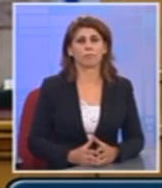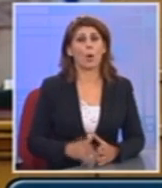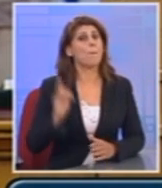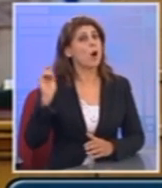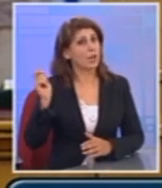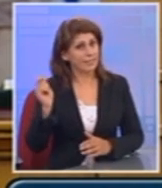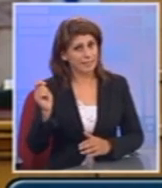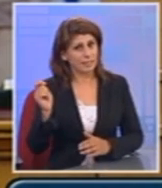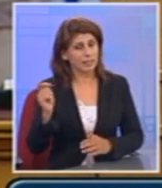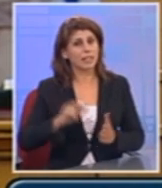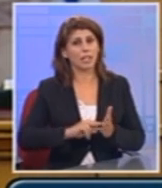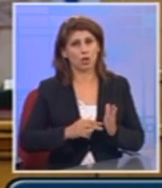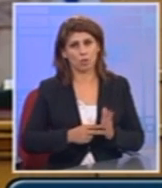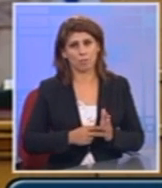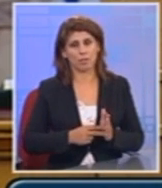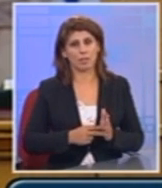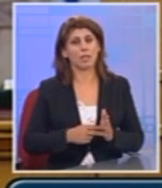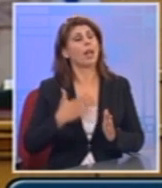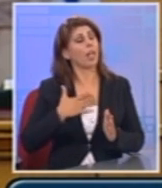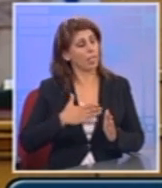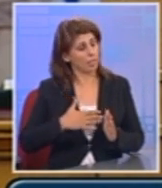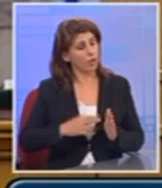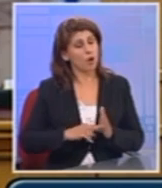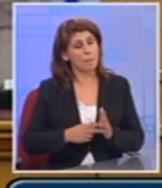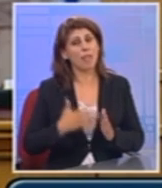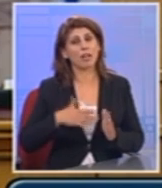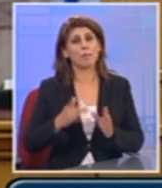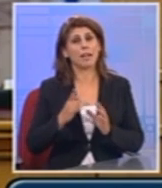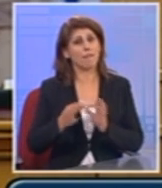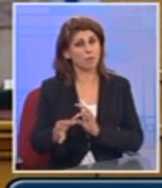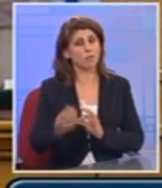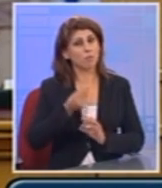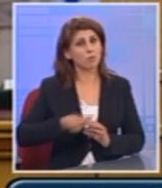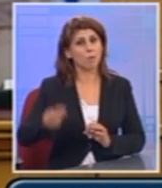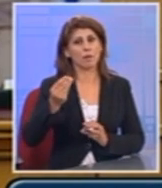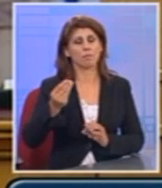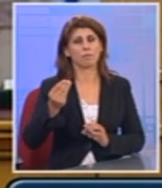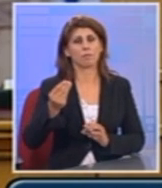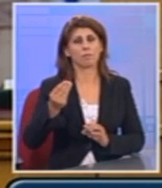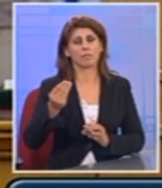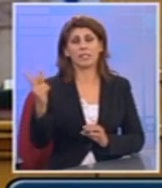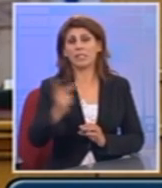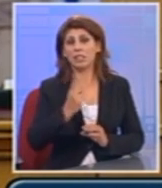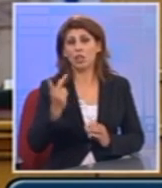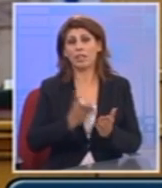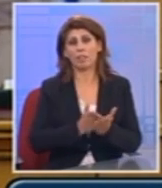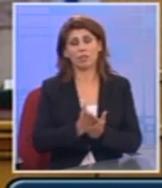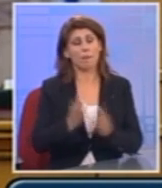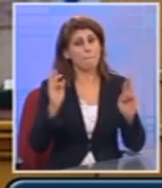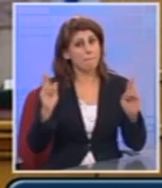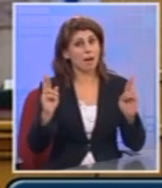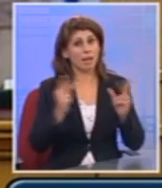πολιτική και οικονομική θέλουμε να εφαρμόσουμε με μεγαλύτερη κοινωνική ύ μακάρι τα